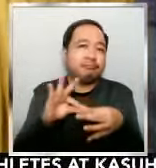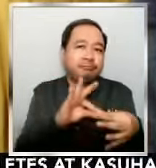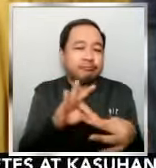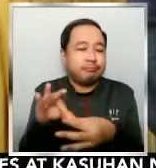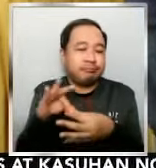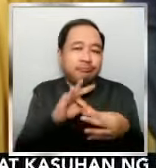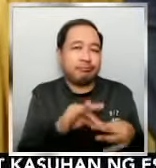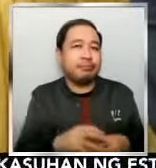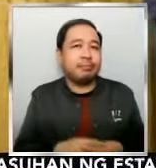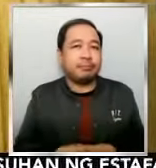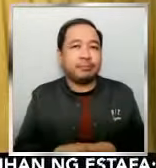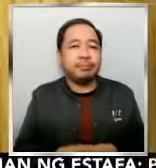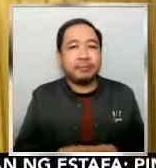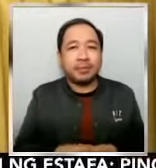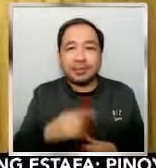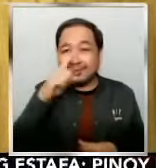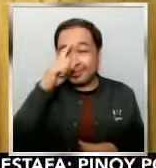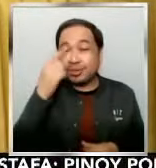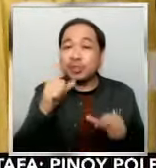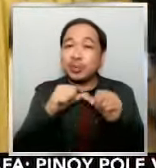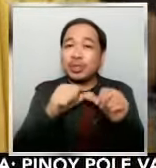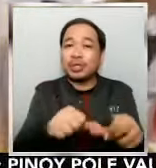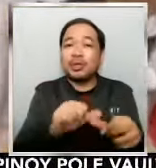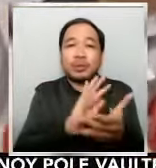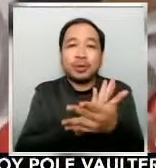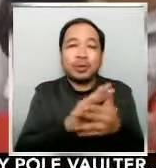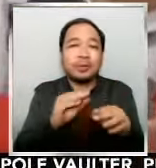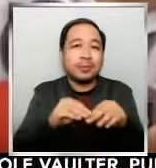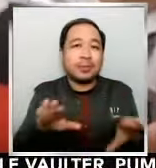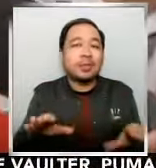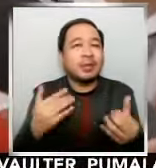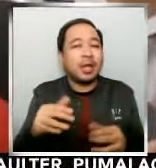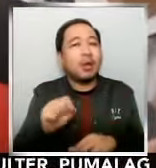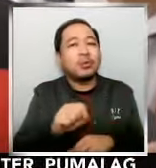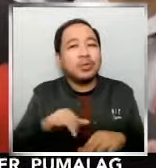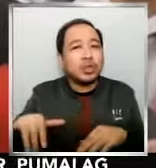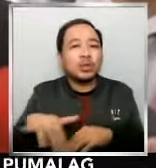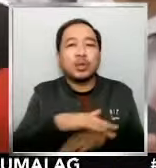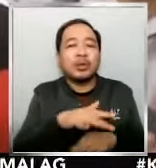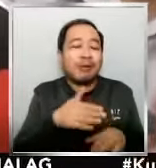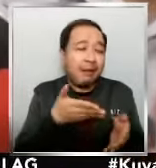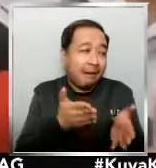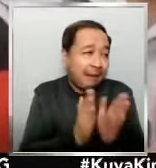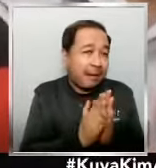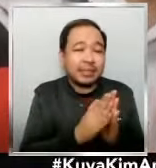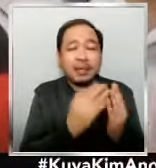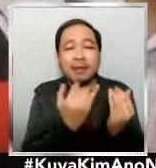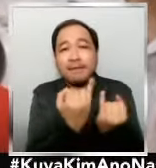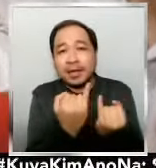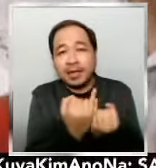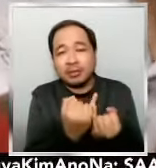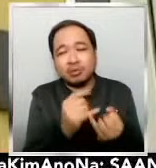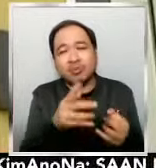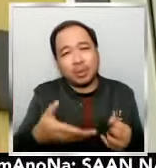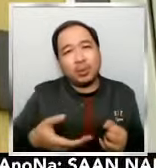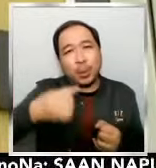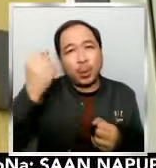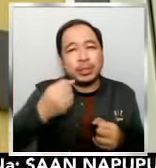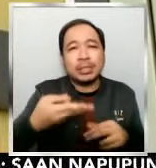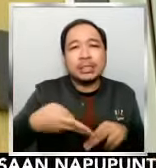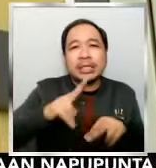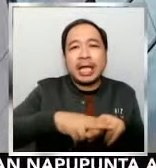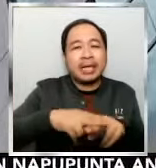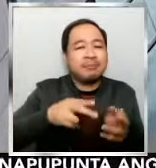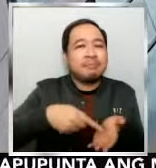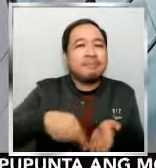Dahil nasa gitna pa tayo ng pandemya, umapila si Sorsogon Governor Chis Escudero sa PhilHealth na ipagpaliban muna ang pagtataas ng kontribusyon ng mga